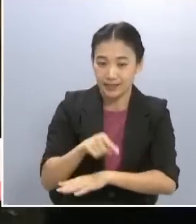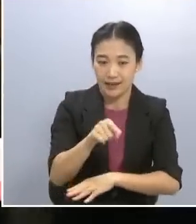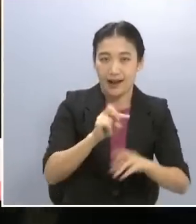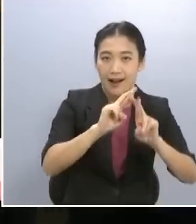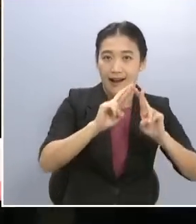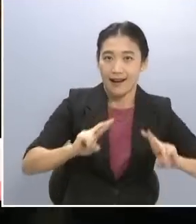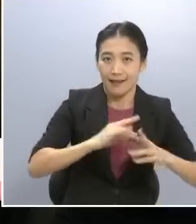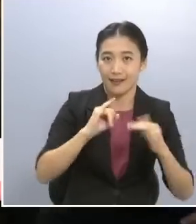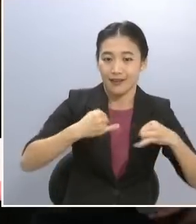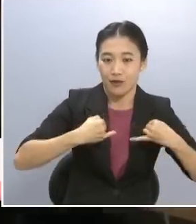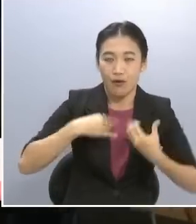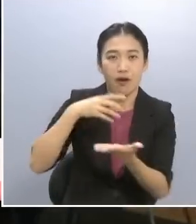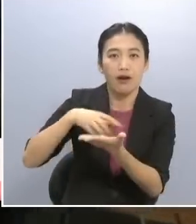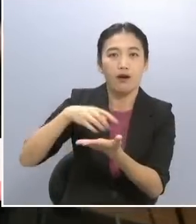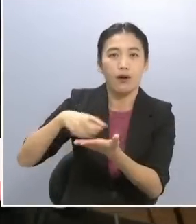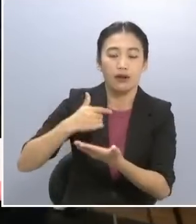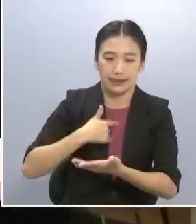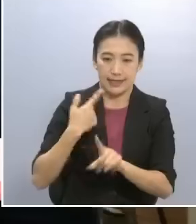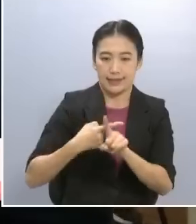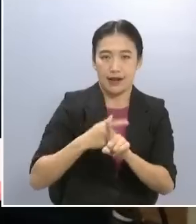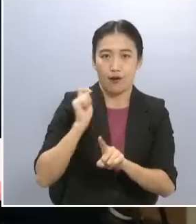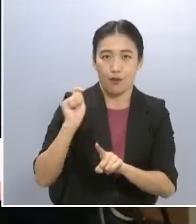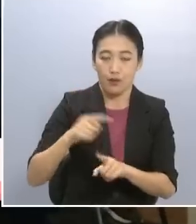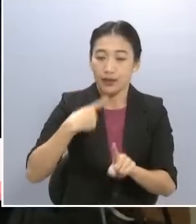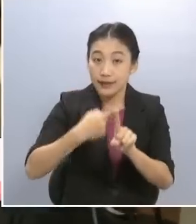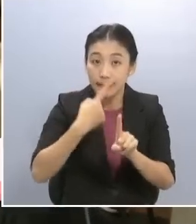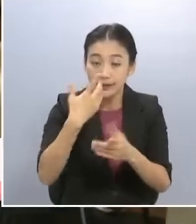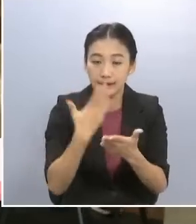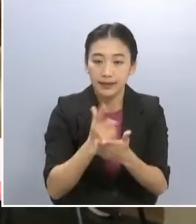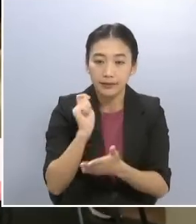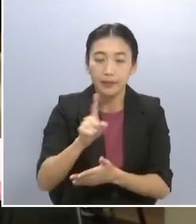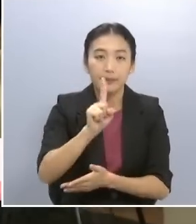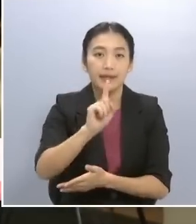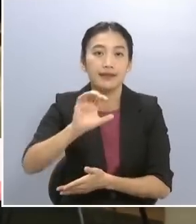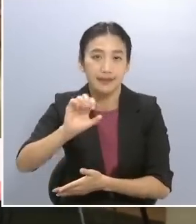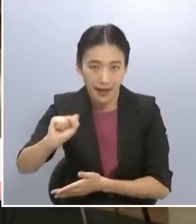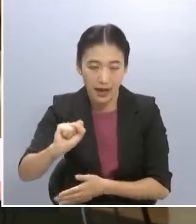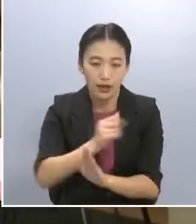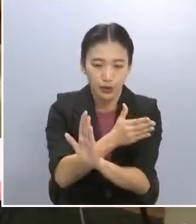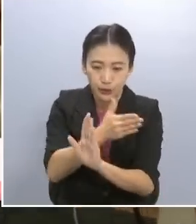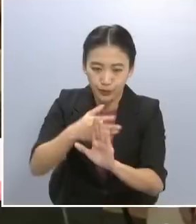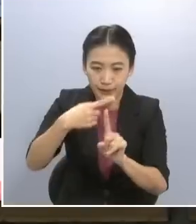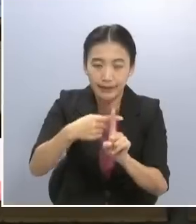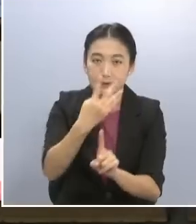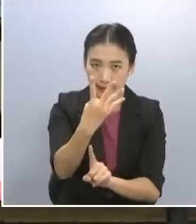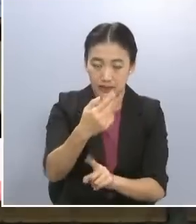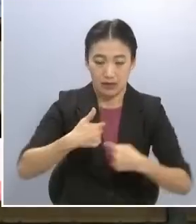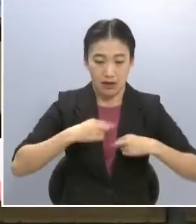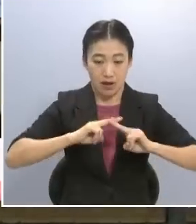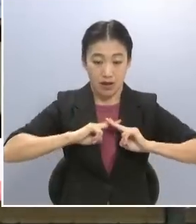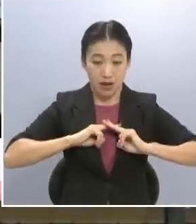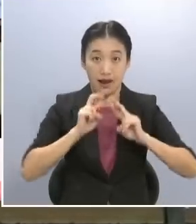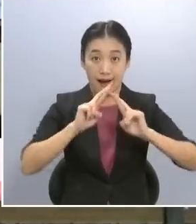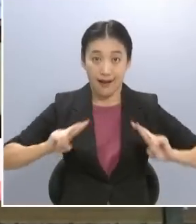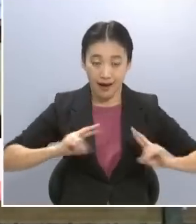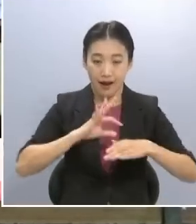าเฟ่กัญชาได้4เดือนโดยเช่าเนี่ยนะฮะเดือนละ 100,000 บาทครับซึ่งร้านของเขาเองเนี่ยขออนุญาตอย่างถูกต้องตามกฎหมายและก่อนหน้านี้นะ